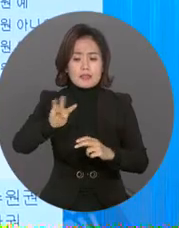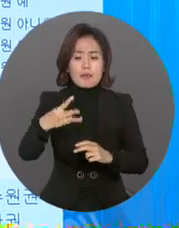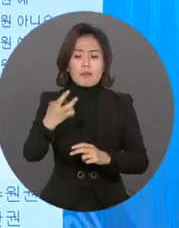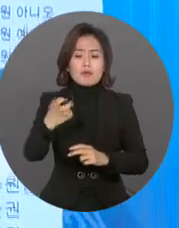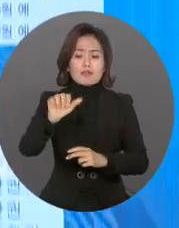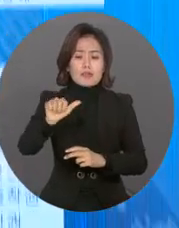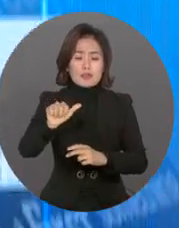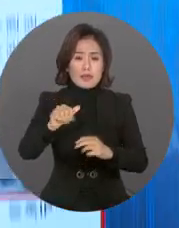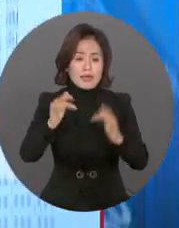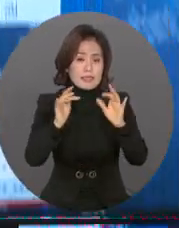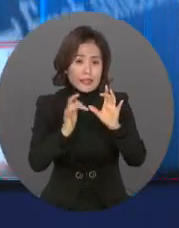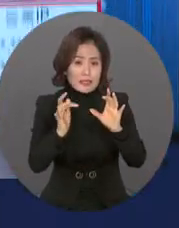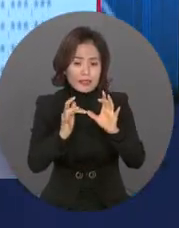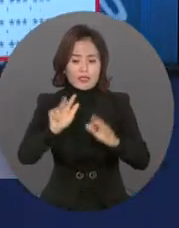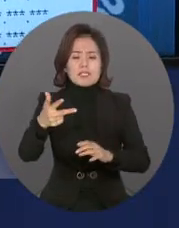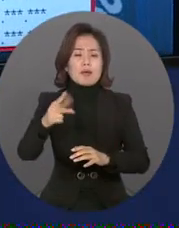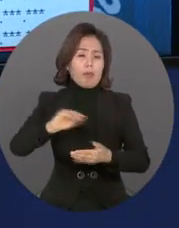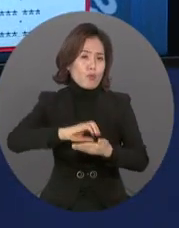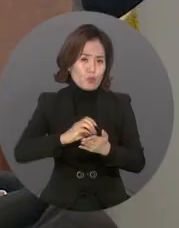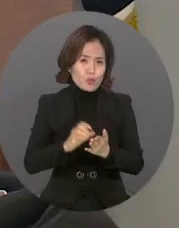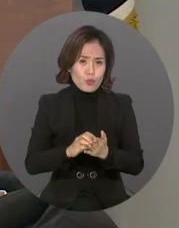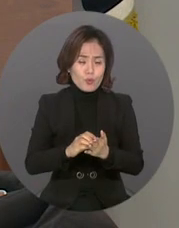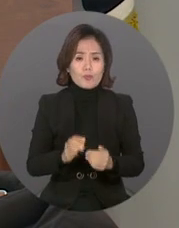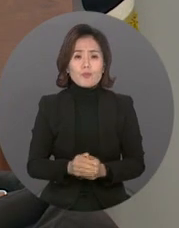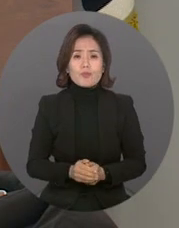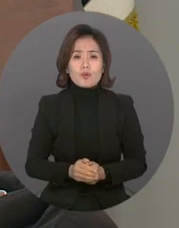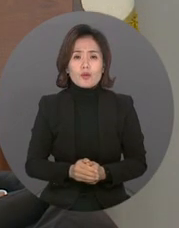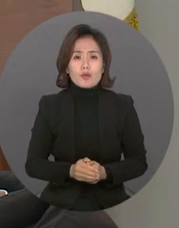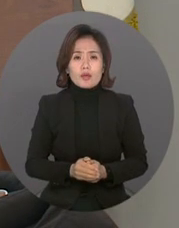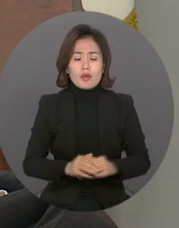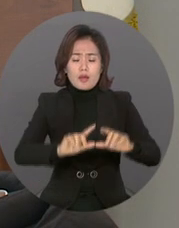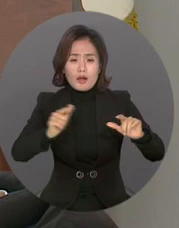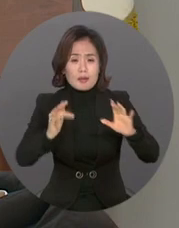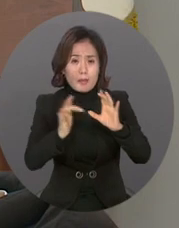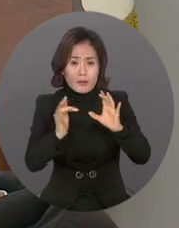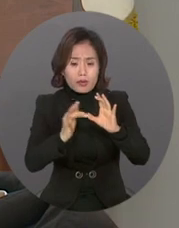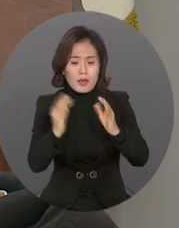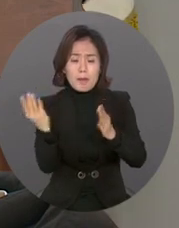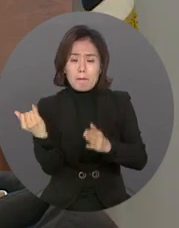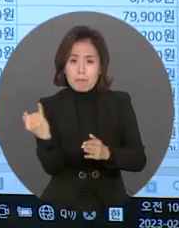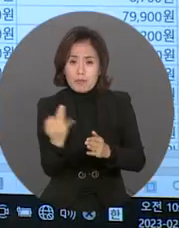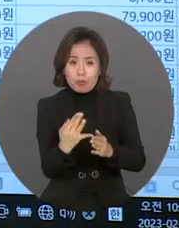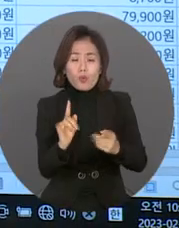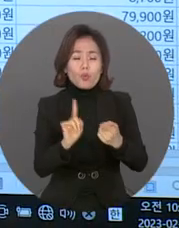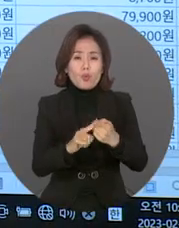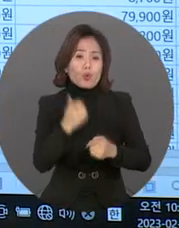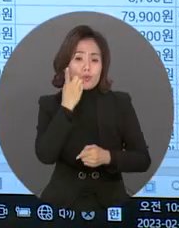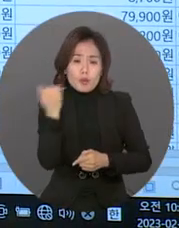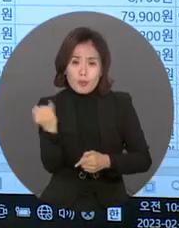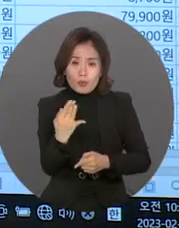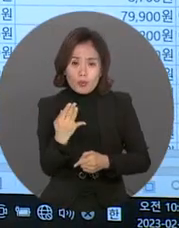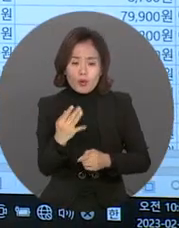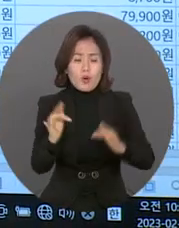385개 웹사이트에서 700만 건에 달합니다. 각 웹사이트 접속 아이디와 비밀번호뿐만 아니라